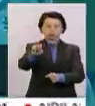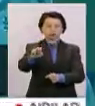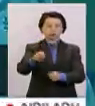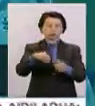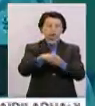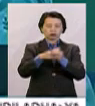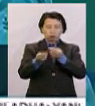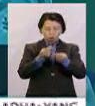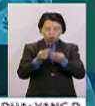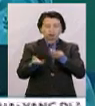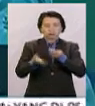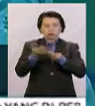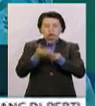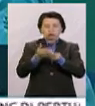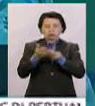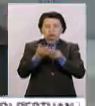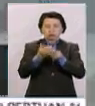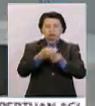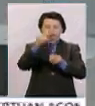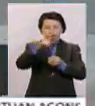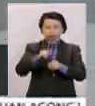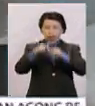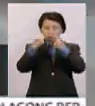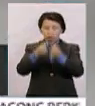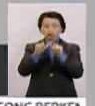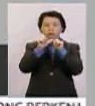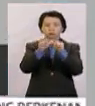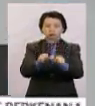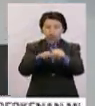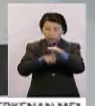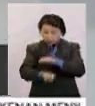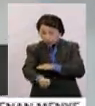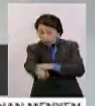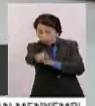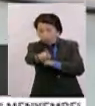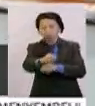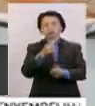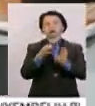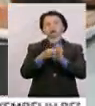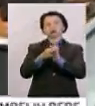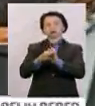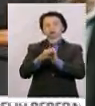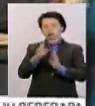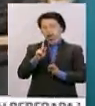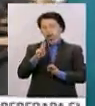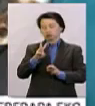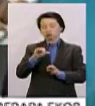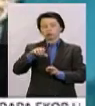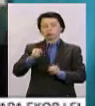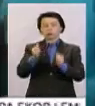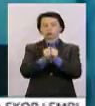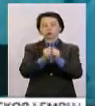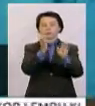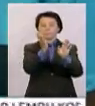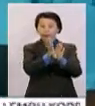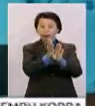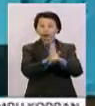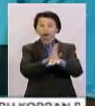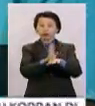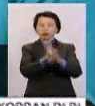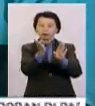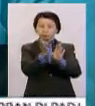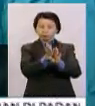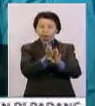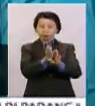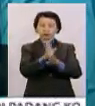Dalam usaha memudahkan proses caruman bagi golongan yang tinggal di pedalaman, kerjasama dijalin KWSP dengan bank perdagangan seperti Bank